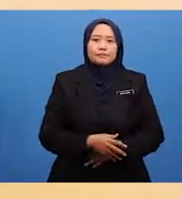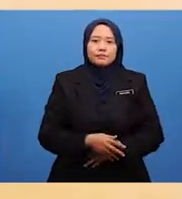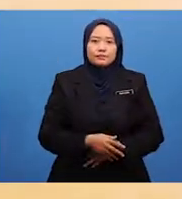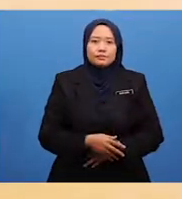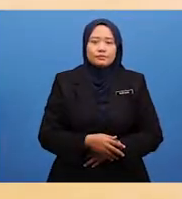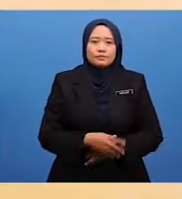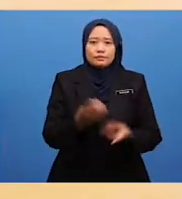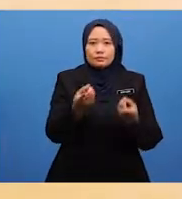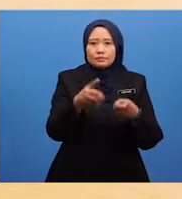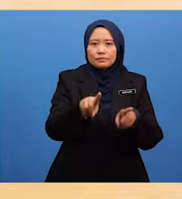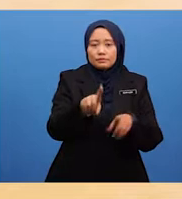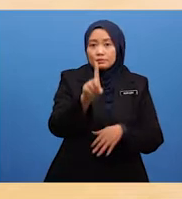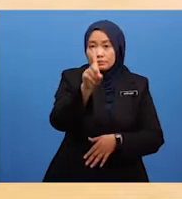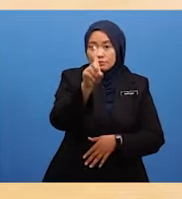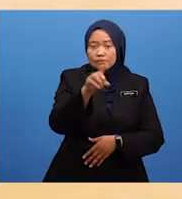Situasi pertama.